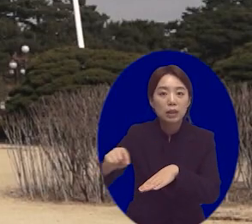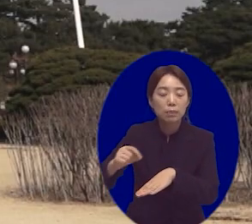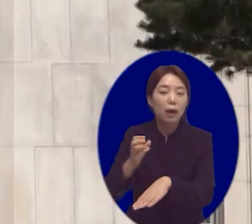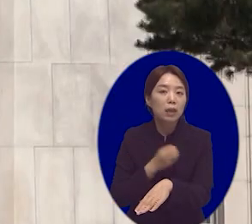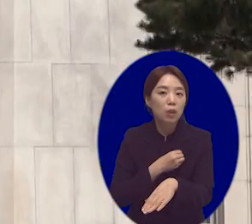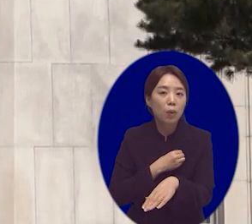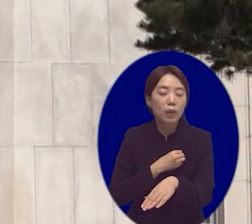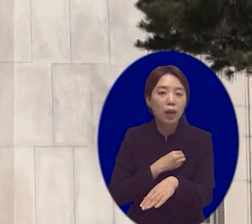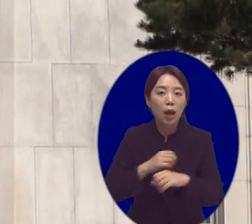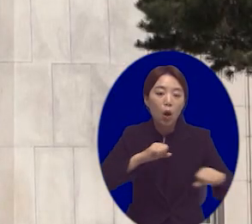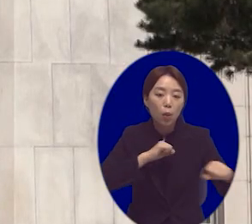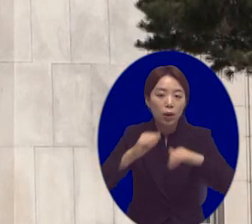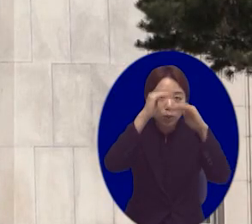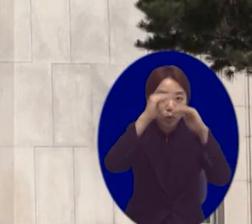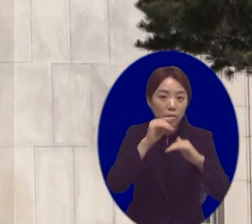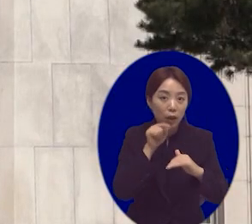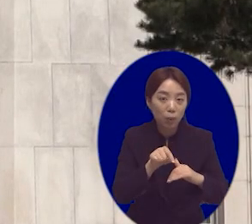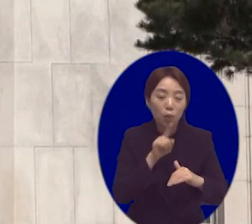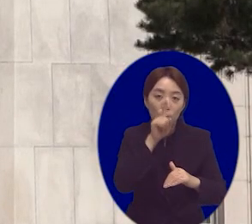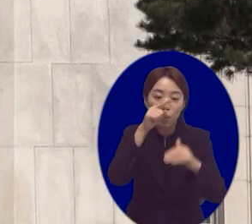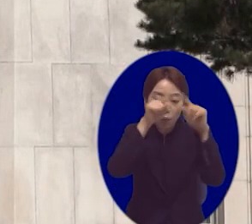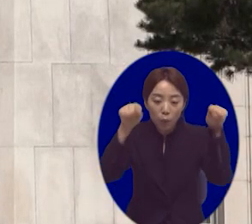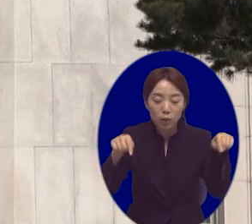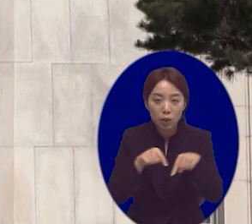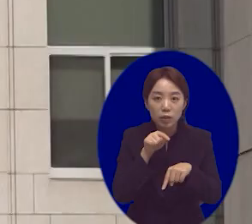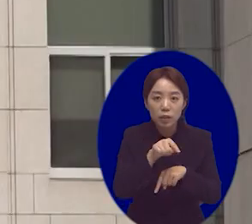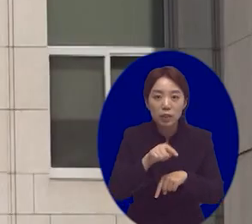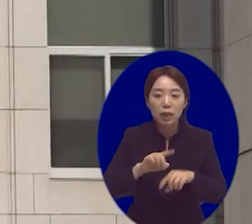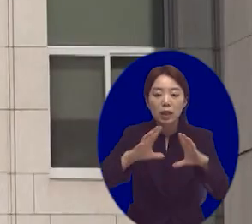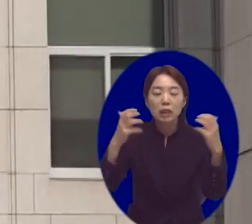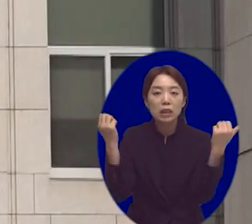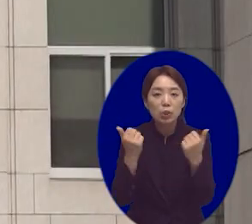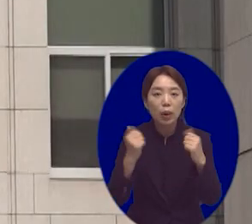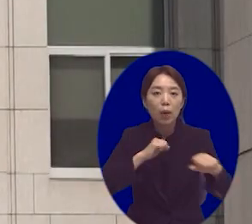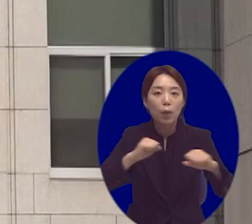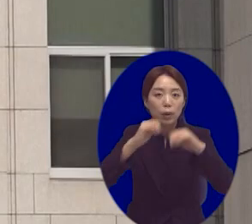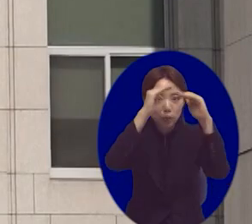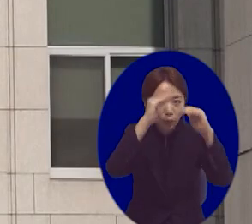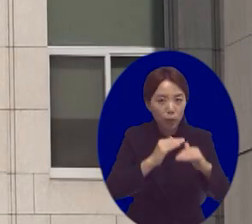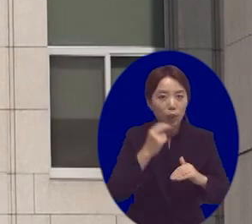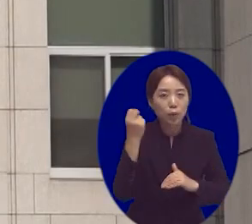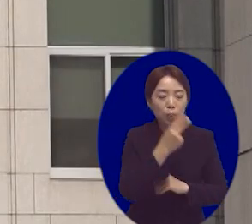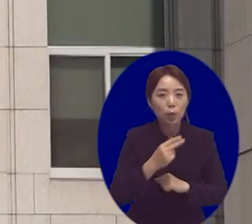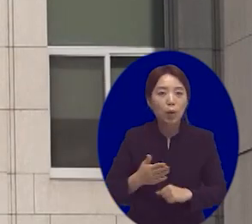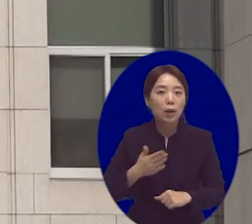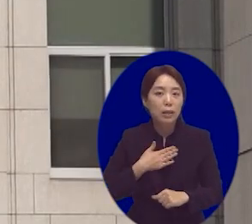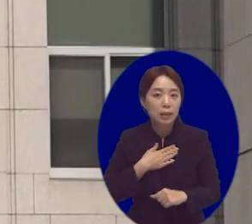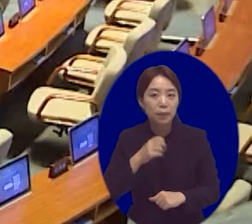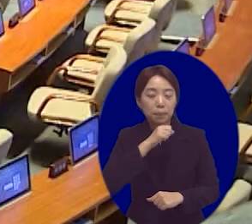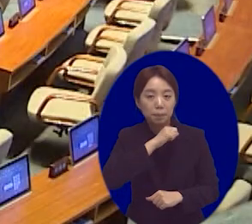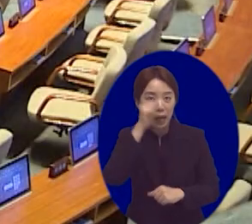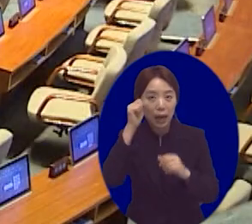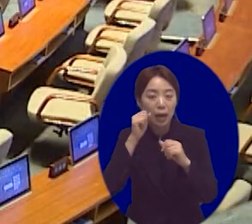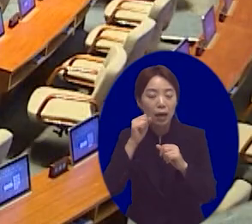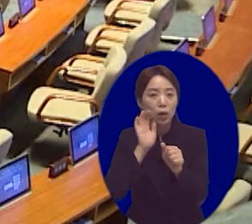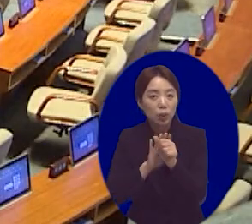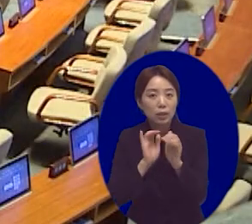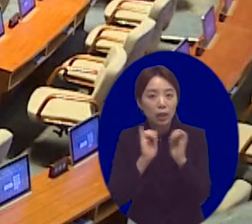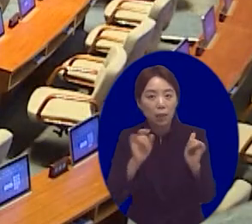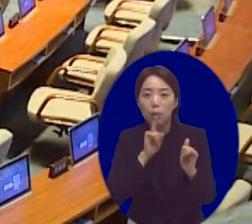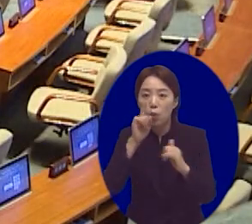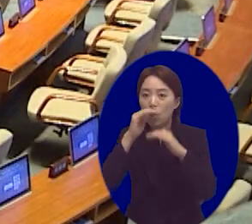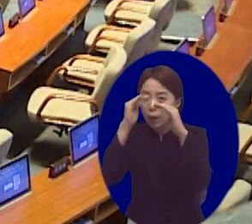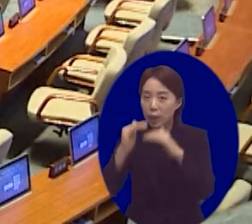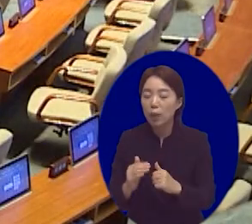보고는 국민의 대표로서 행한 의회에서의 정치적 활동이자 자신을 선출한 선거구민에게 보고하는 행위로